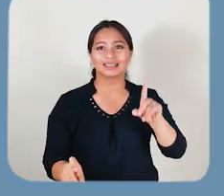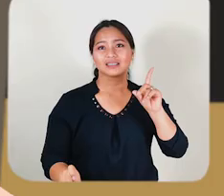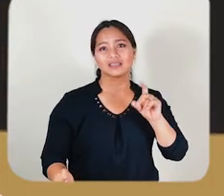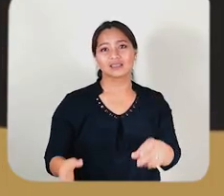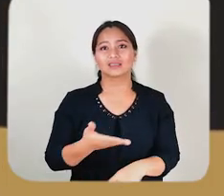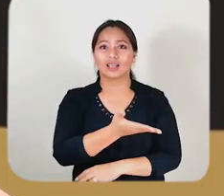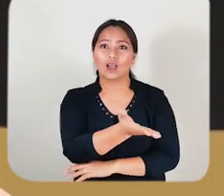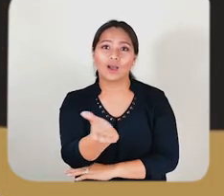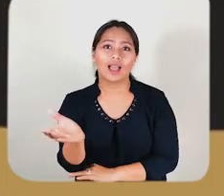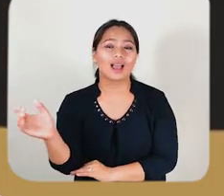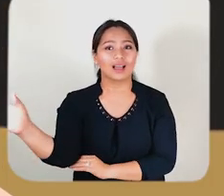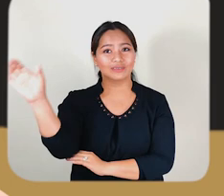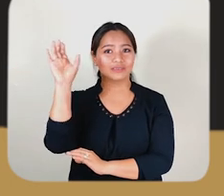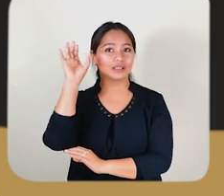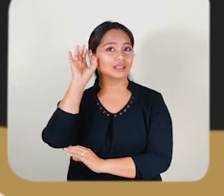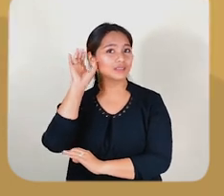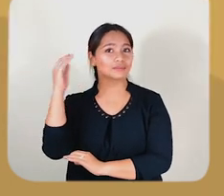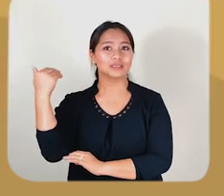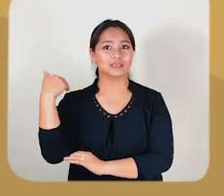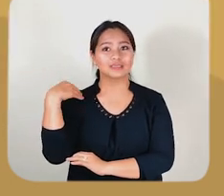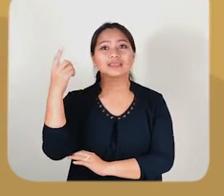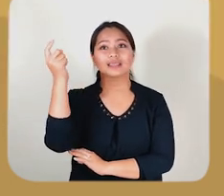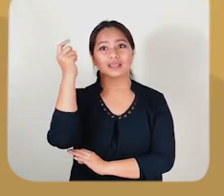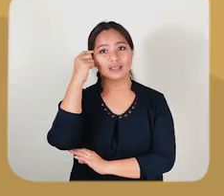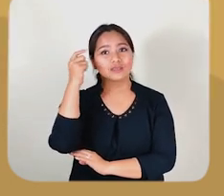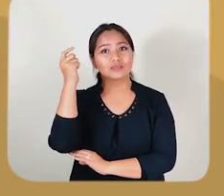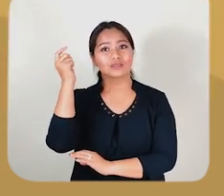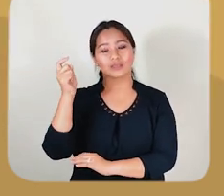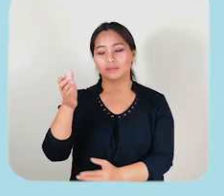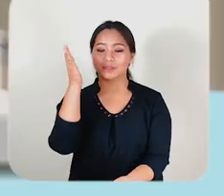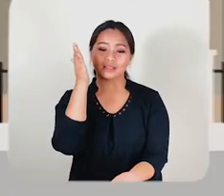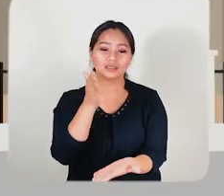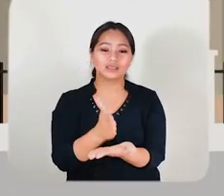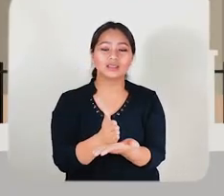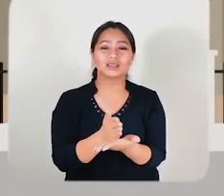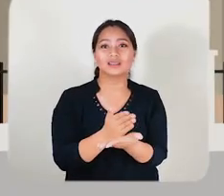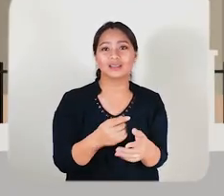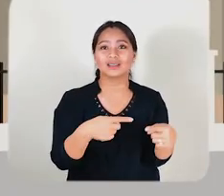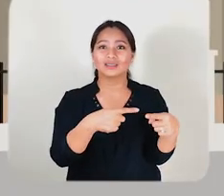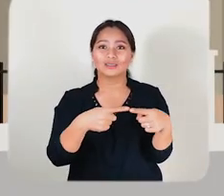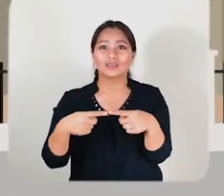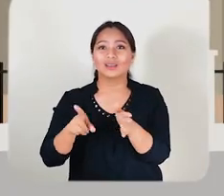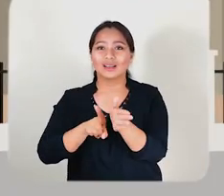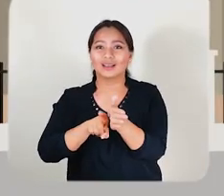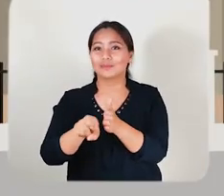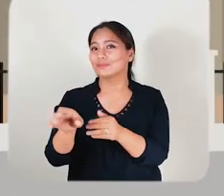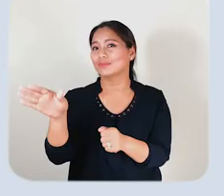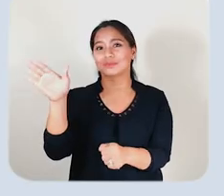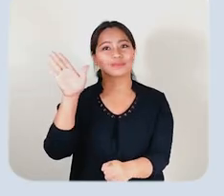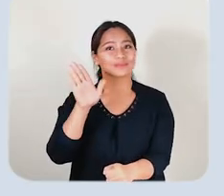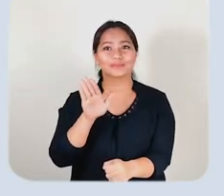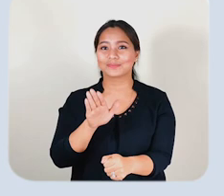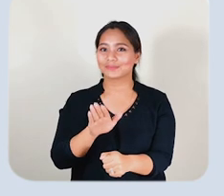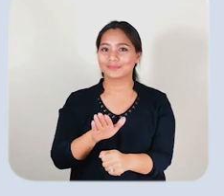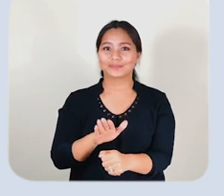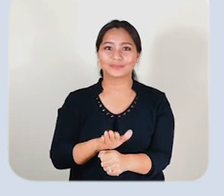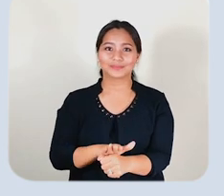วิต เพียงแต่เจ้าหาฟังมีสติสุยหยุดแพร่ซื้อเท่านั้นเ